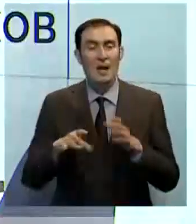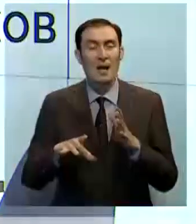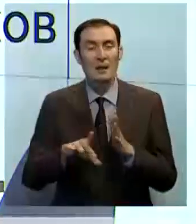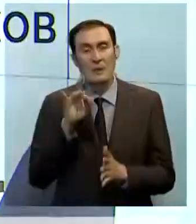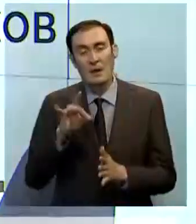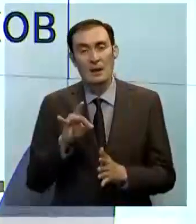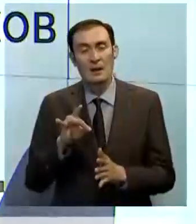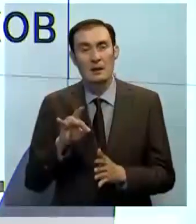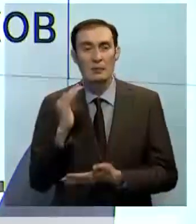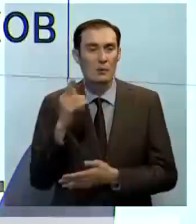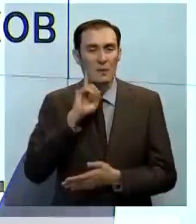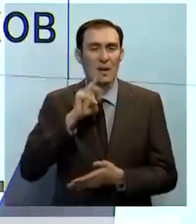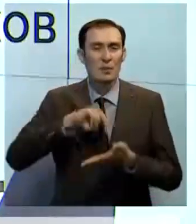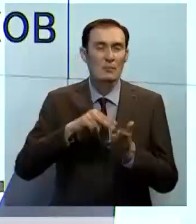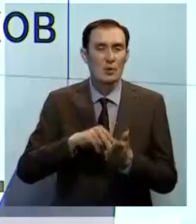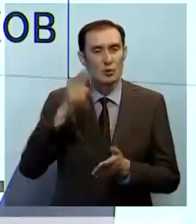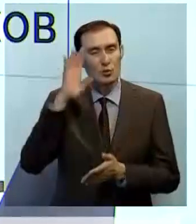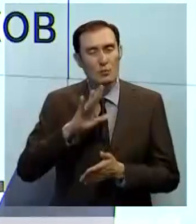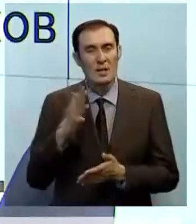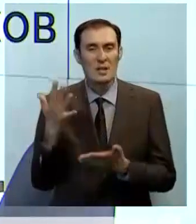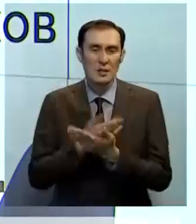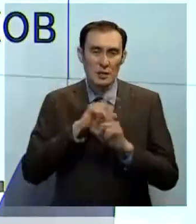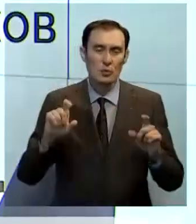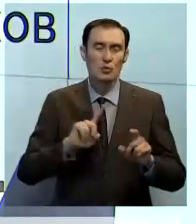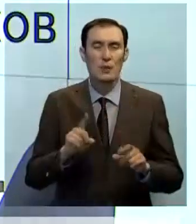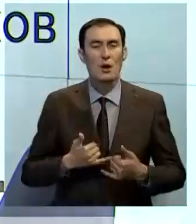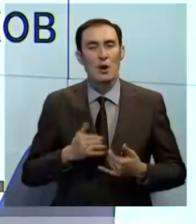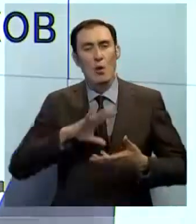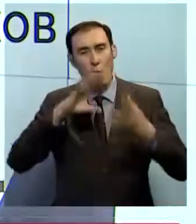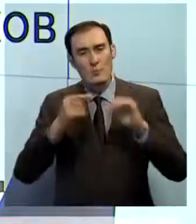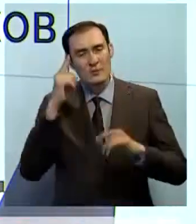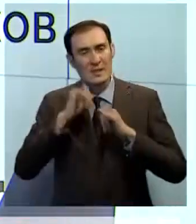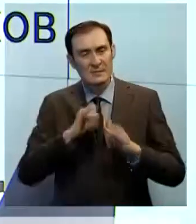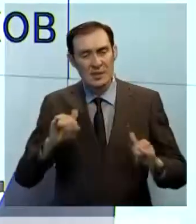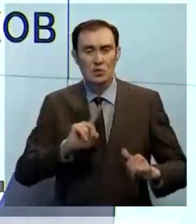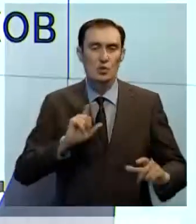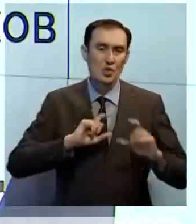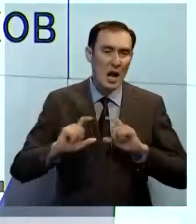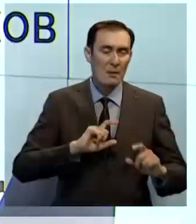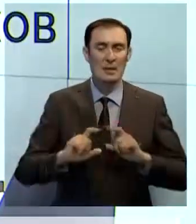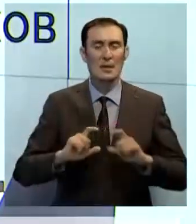о титулах не думали, честно говоря. Мы для общего развития, потому что мы знаем, что шахматы